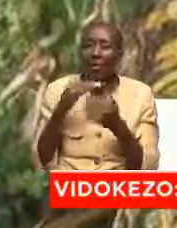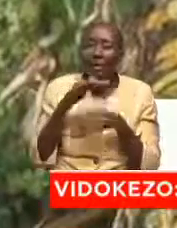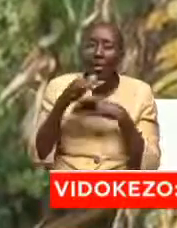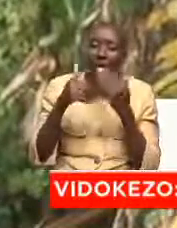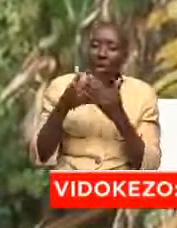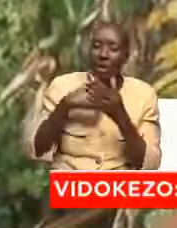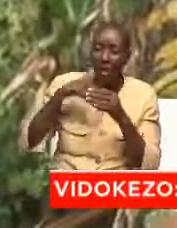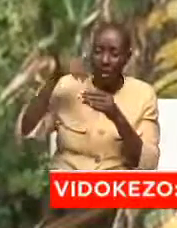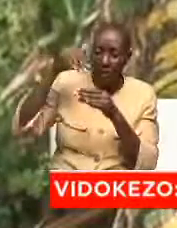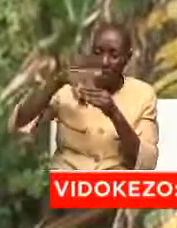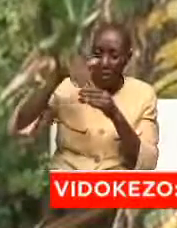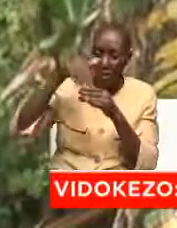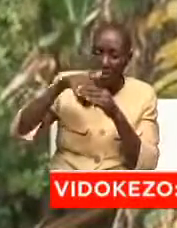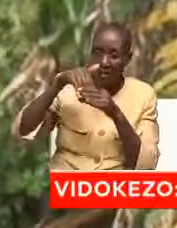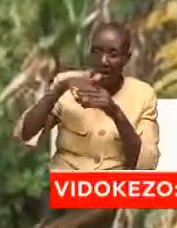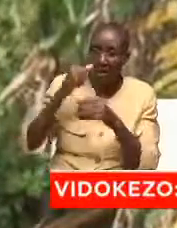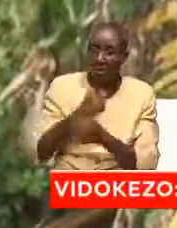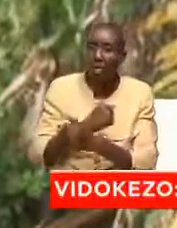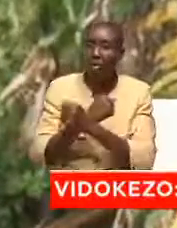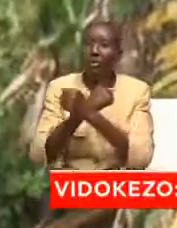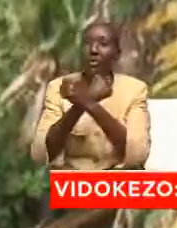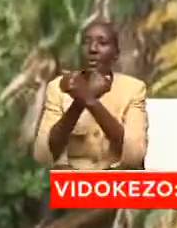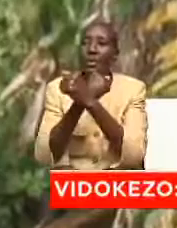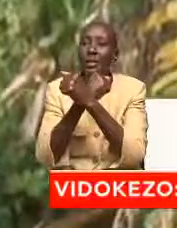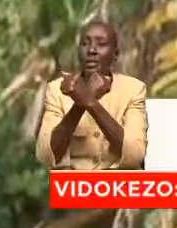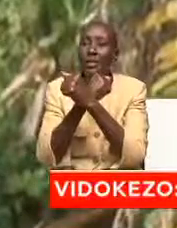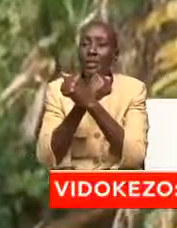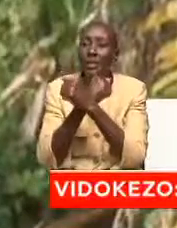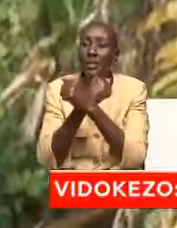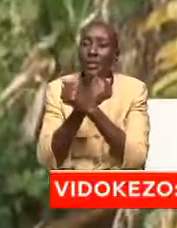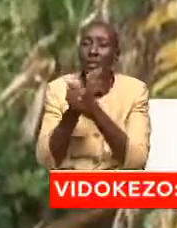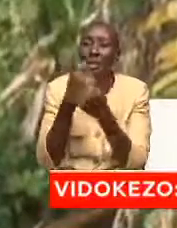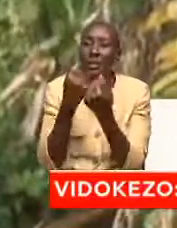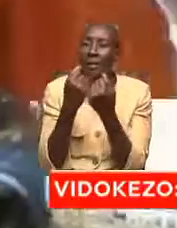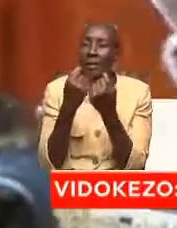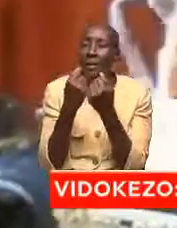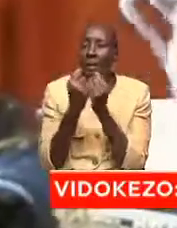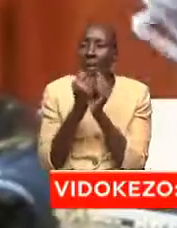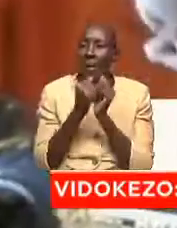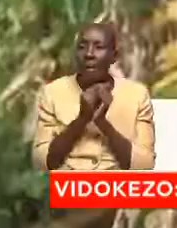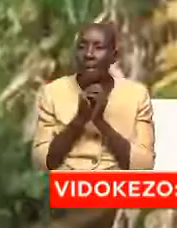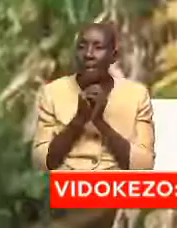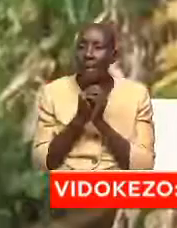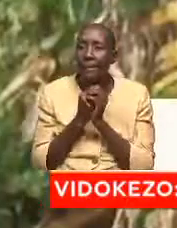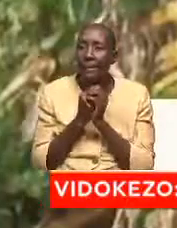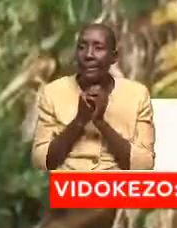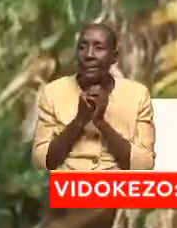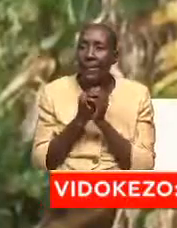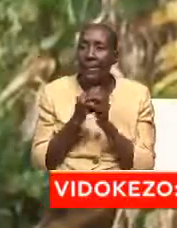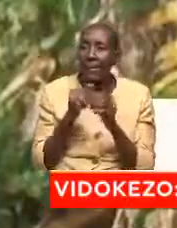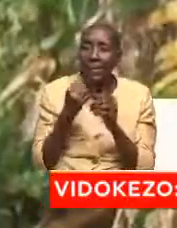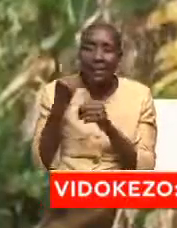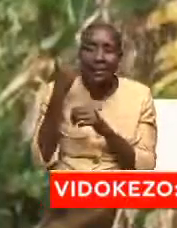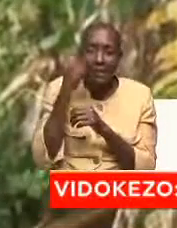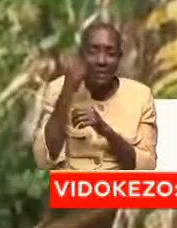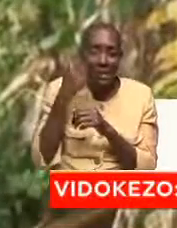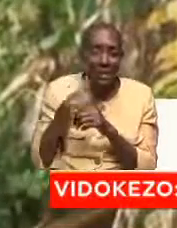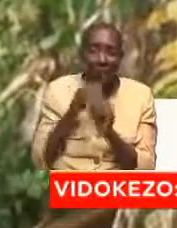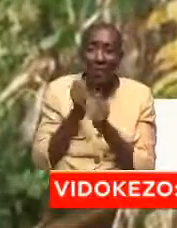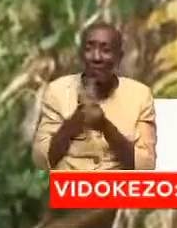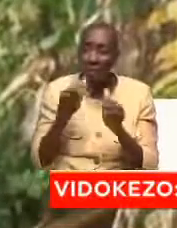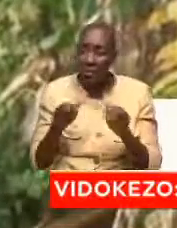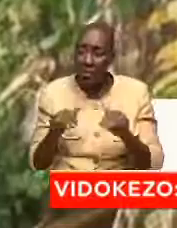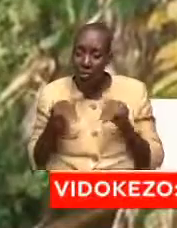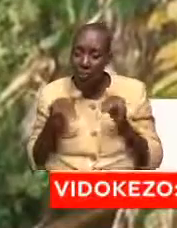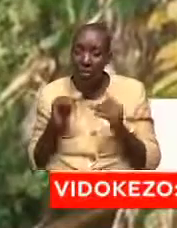ambacho kitakuwa kinatoka ndani kikienda nje, na pia ambacho kinakuwa kinatoka nje kikiingia ndani. Na kwa sababu ugonjwa huko hatutaungoja uweze